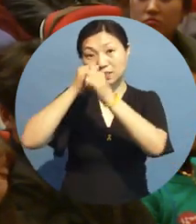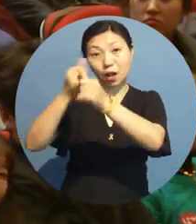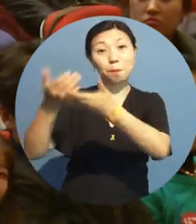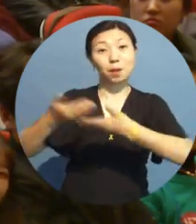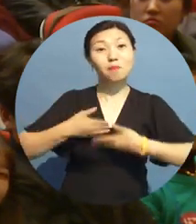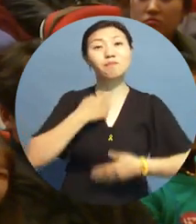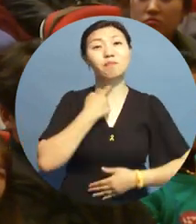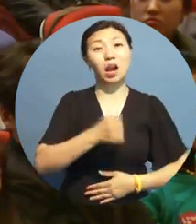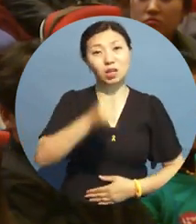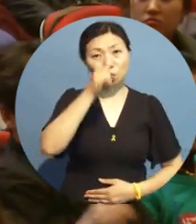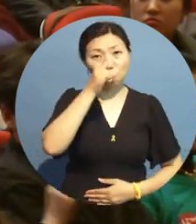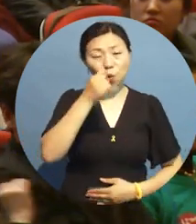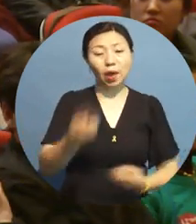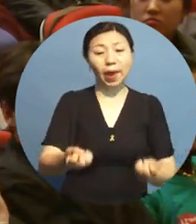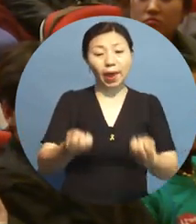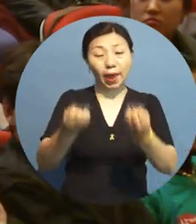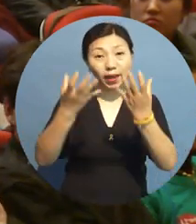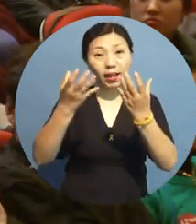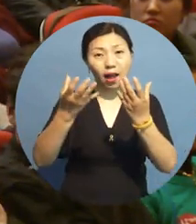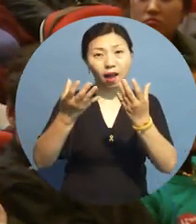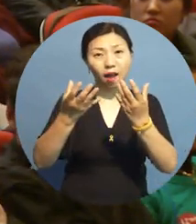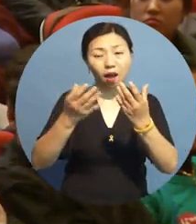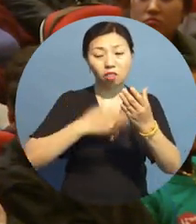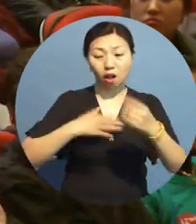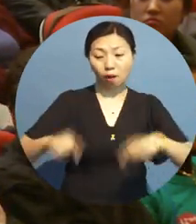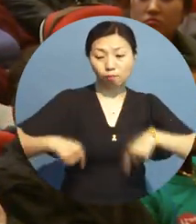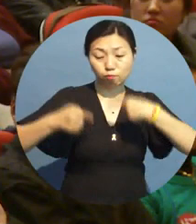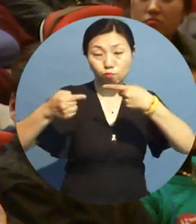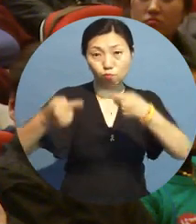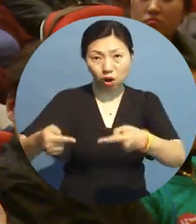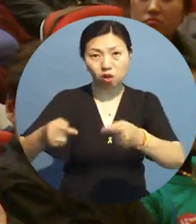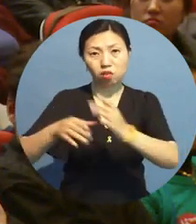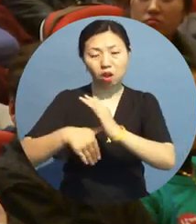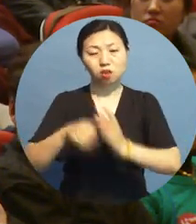받고 아니면 어디 행사 같은 데 가서 이렇게